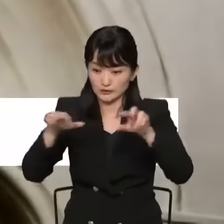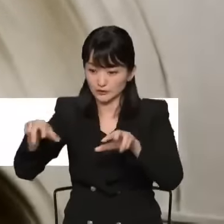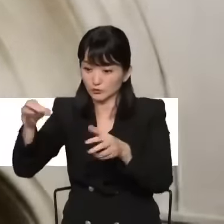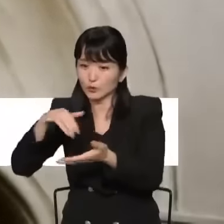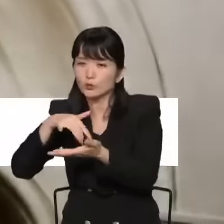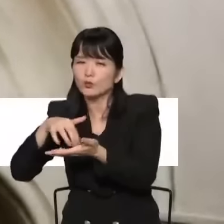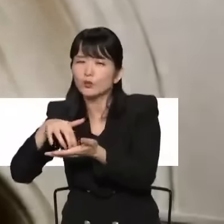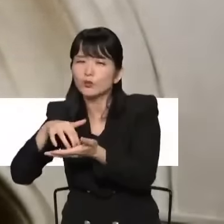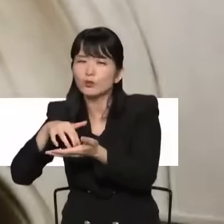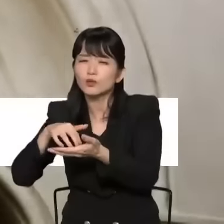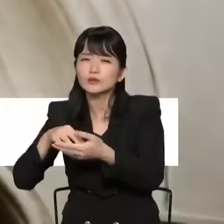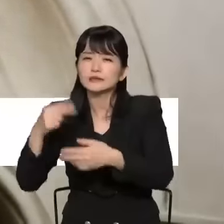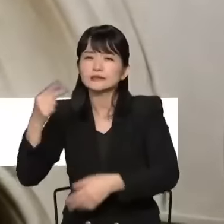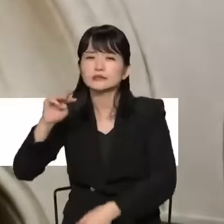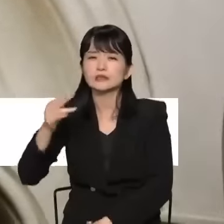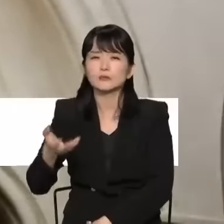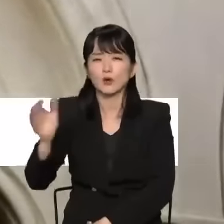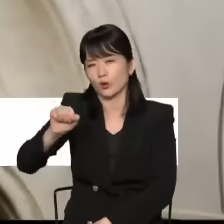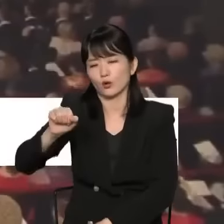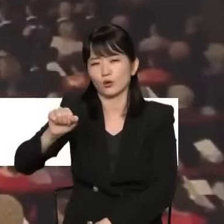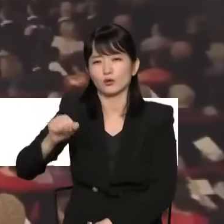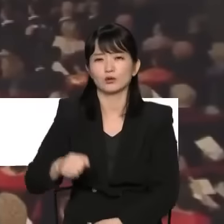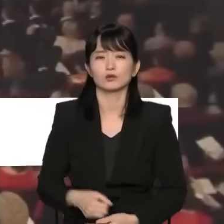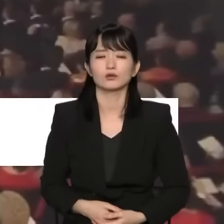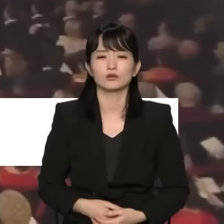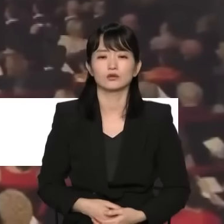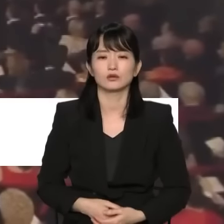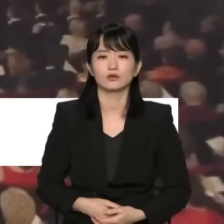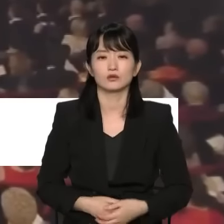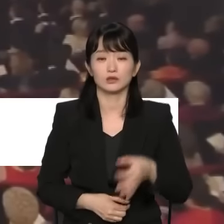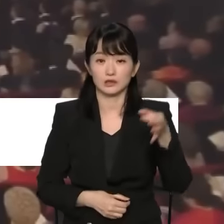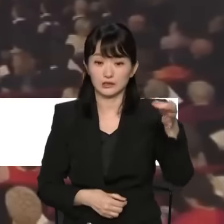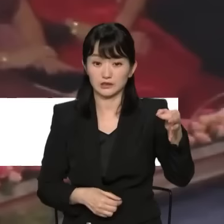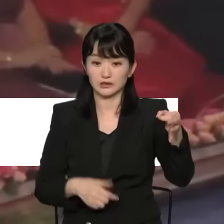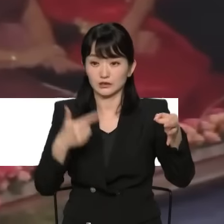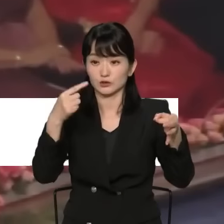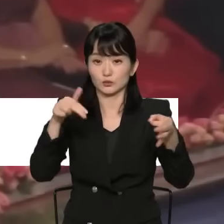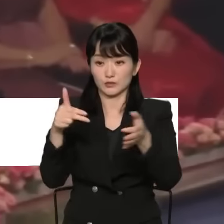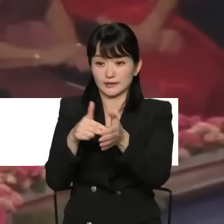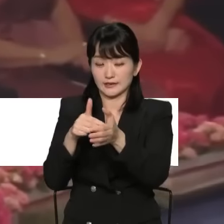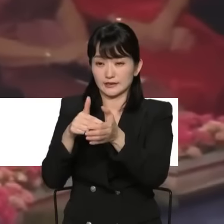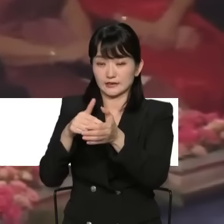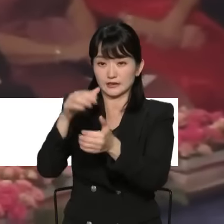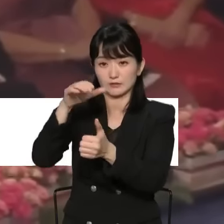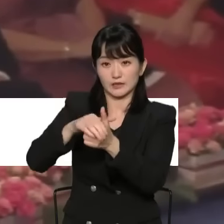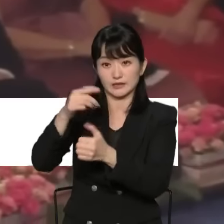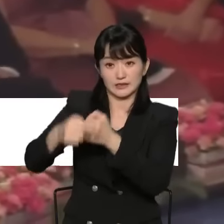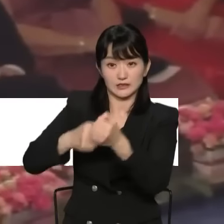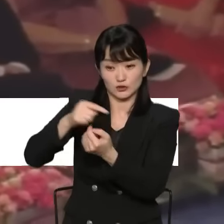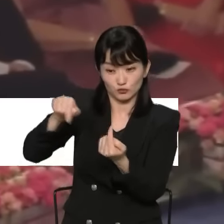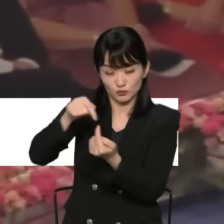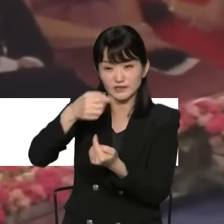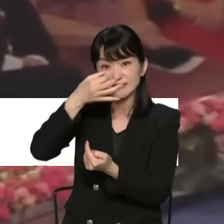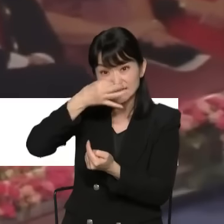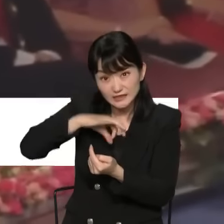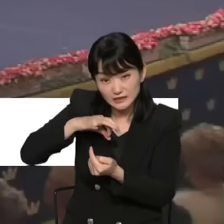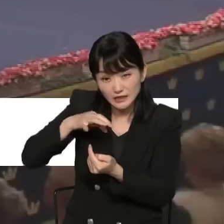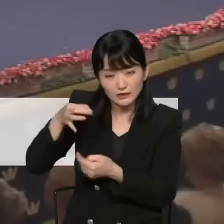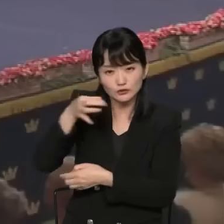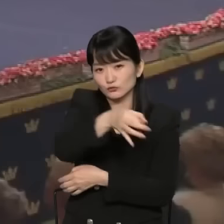환산하면 2,300억 원이 넘는 돈입니다. 상금은 노벨재단이 1년간 운영한 이 기금의 이자 수입에서